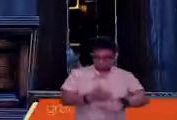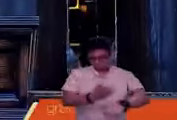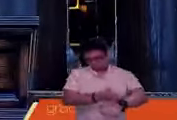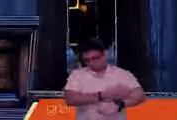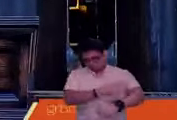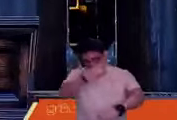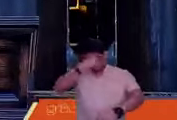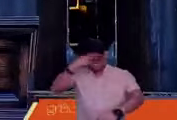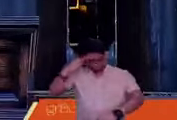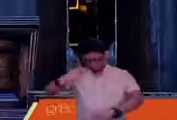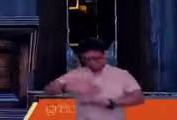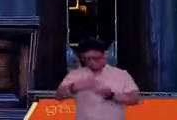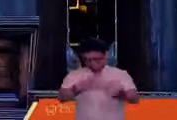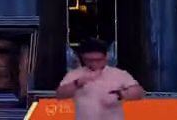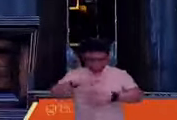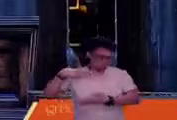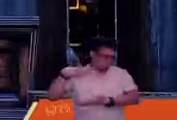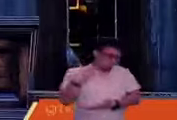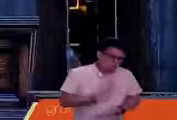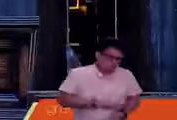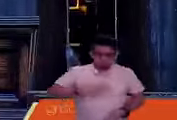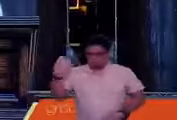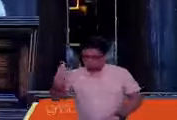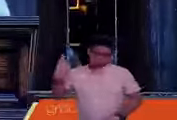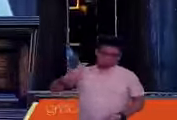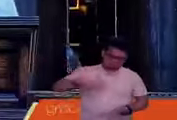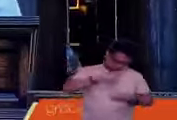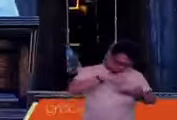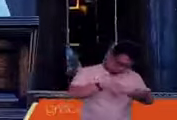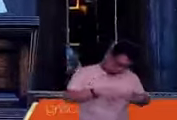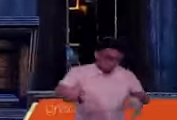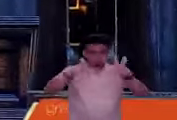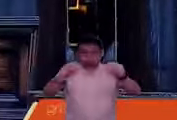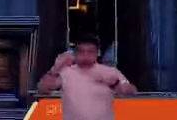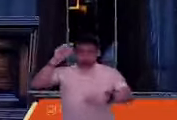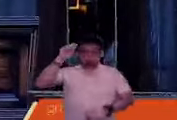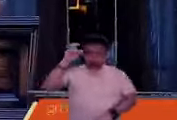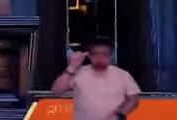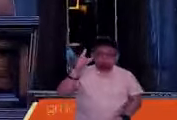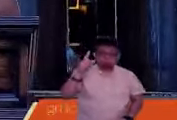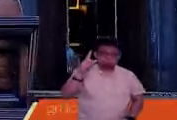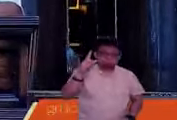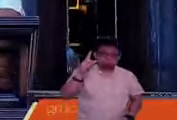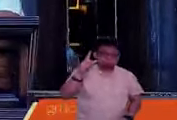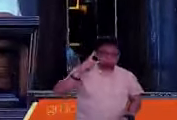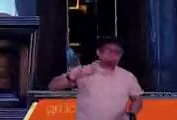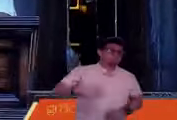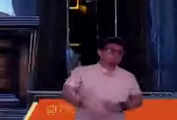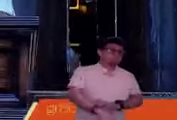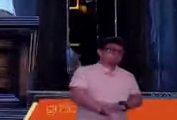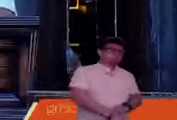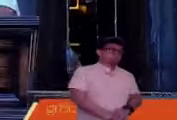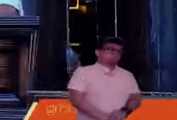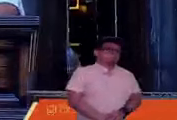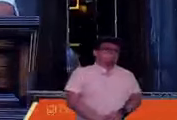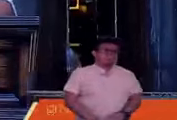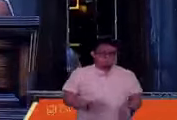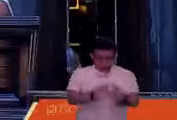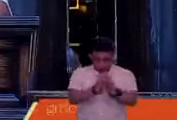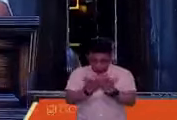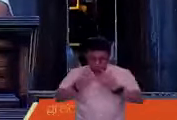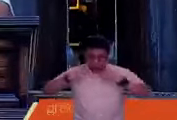Kay usahay mga kaigsunan, sige lang tagbasa, watay understanding. 2 Peter chapter 1 verse 3.